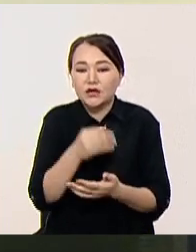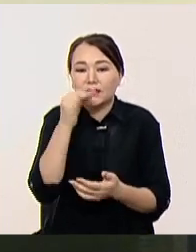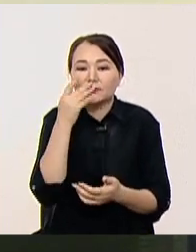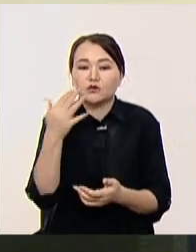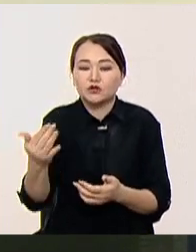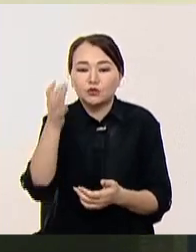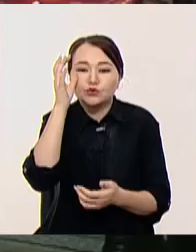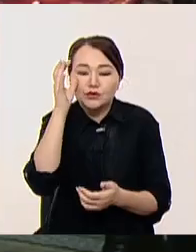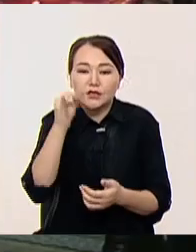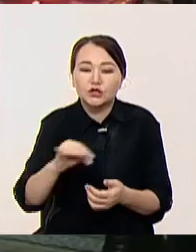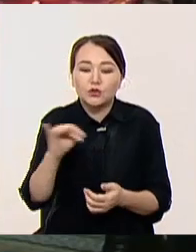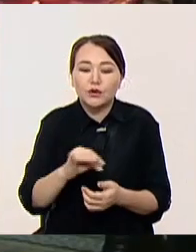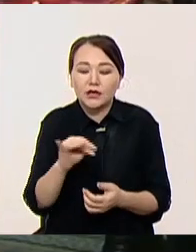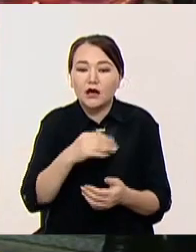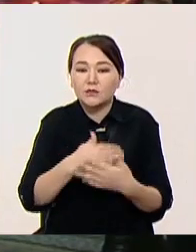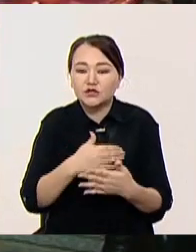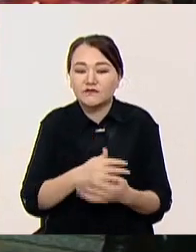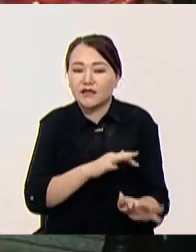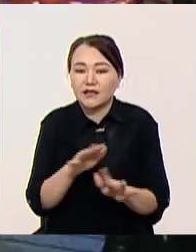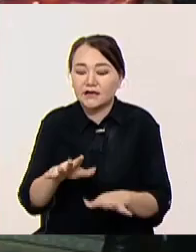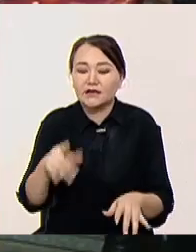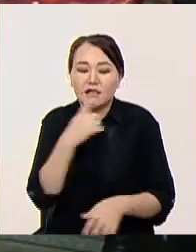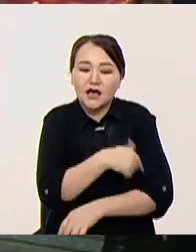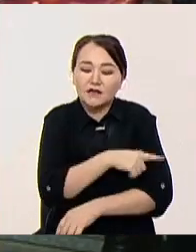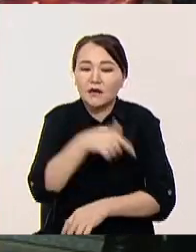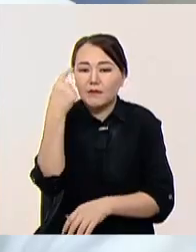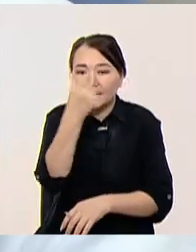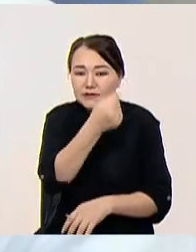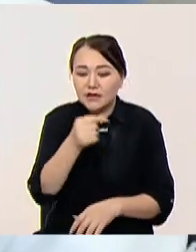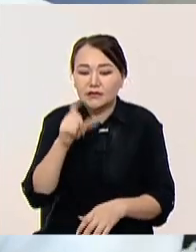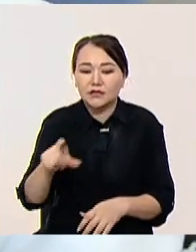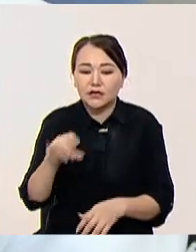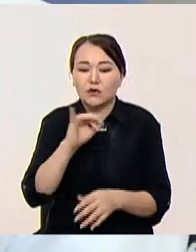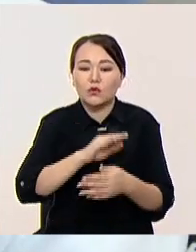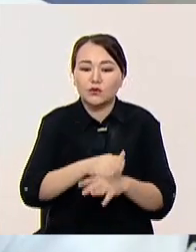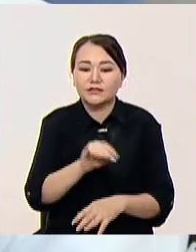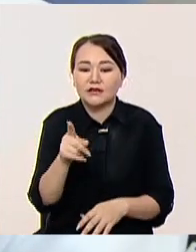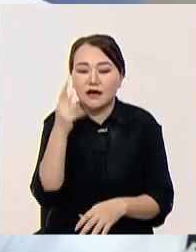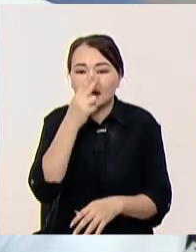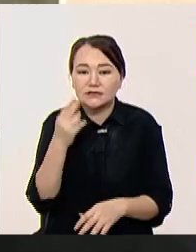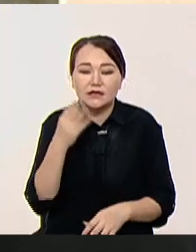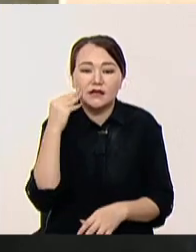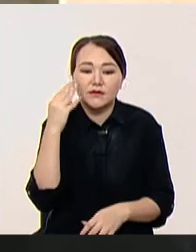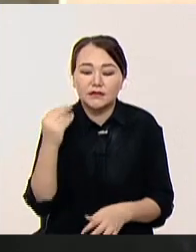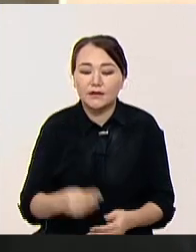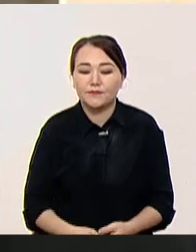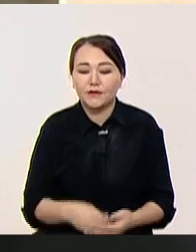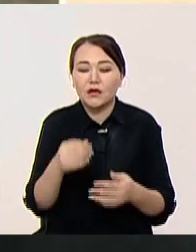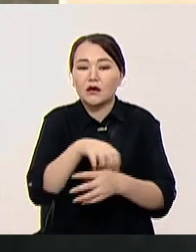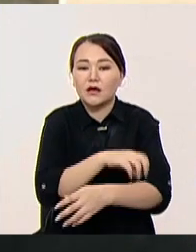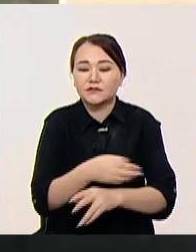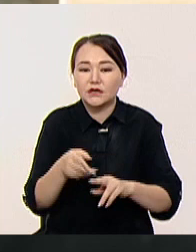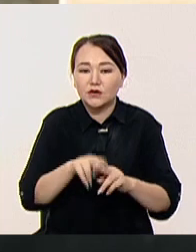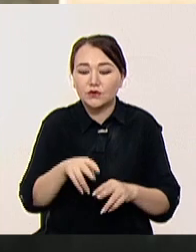зарубежные ученые и историки, общественные деятели, докторанты и магистранты, а также гости из Астаны и Алматы. Комиссия,